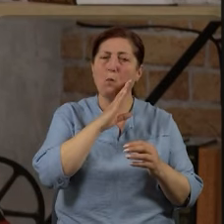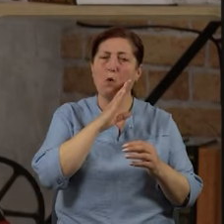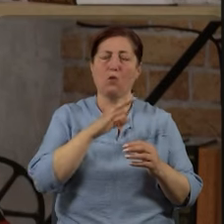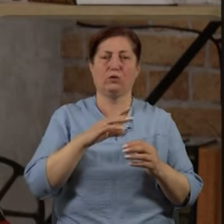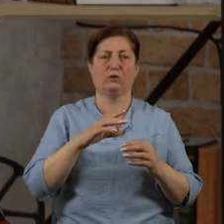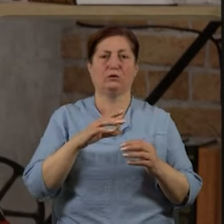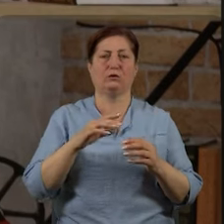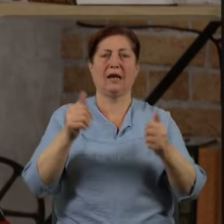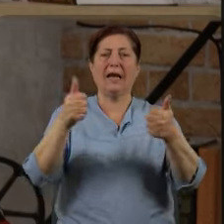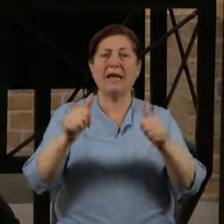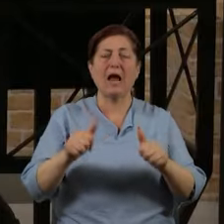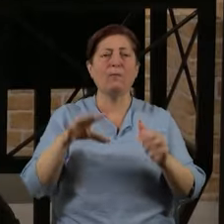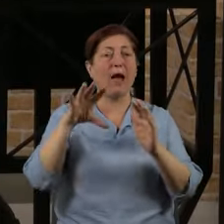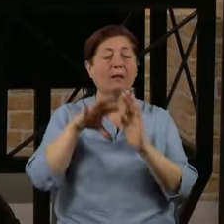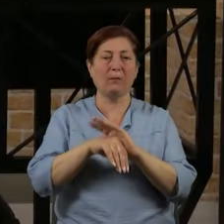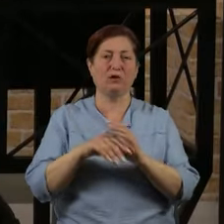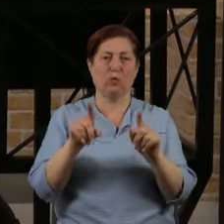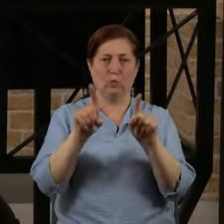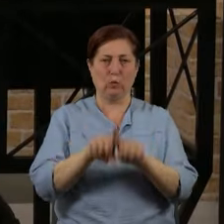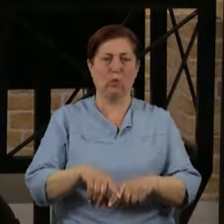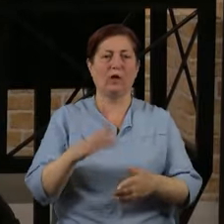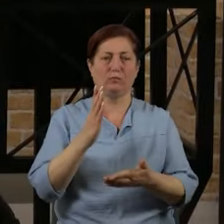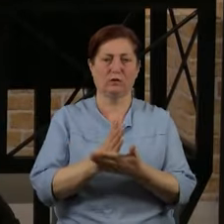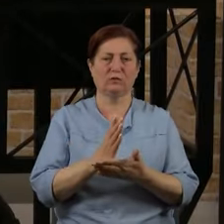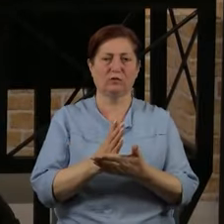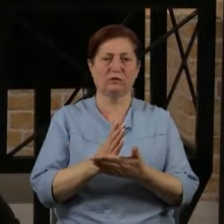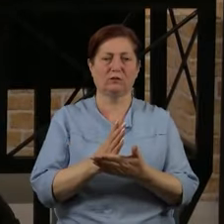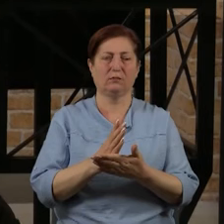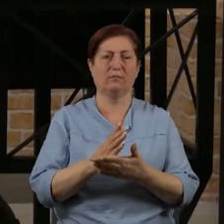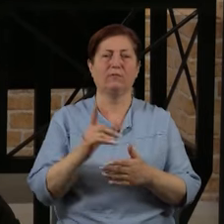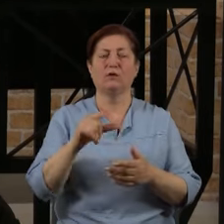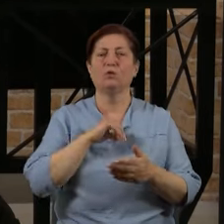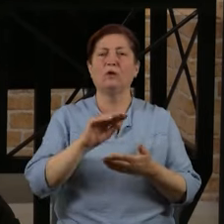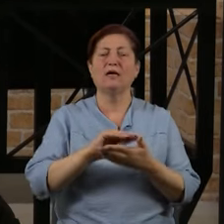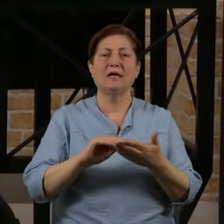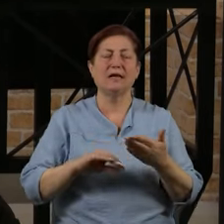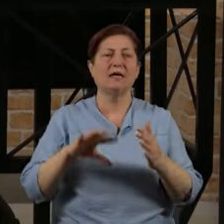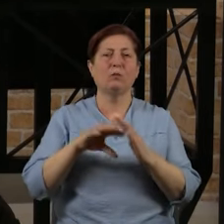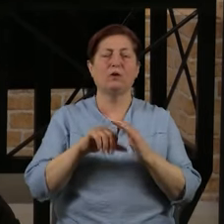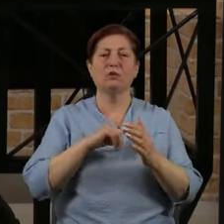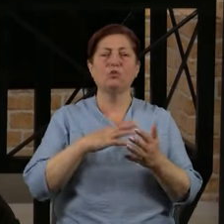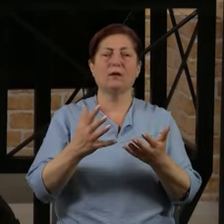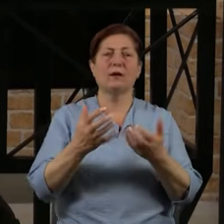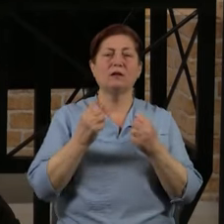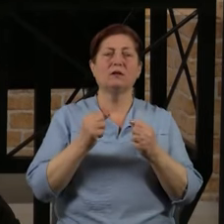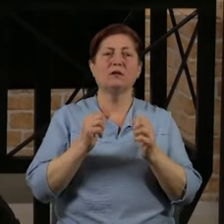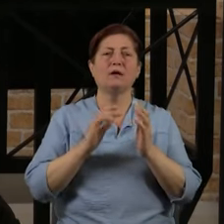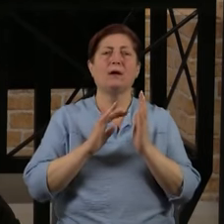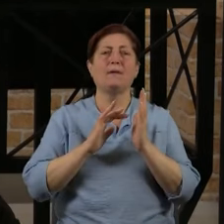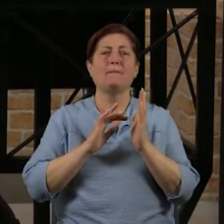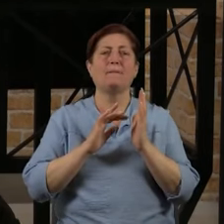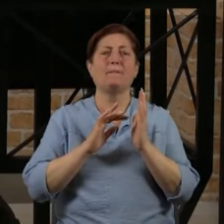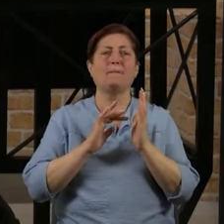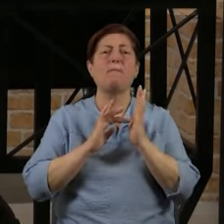Այո, այո։ Հայրենիքի մոր, բայց նաեւ մեր էլի քաղաքագիտության մեջ ընդունված բառով բանդխտության